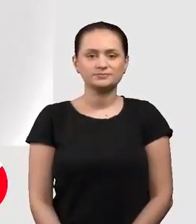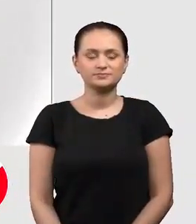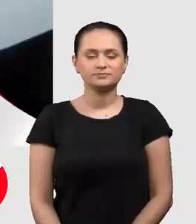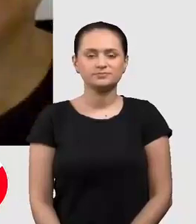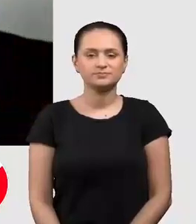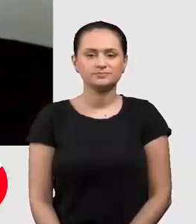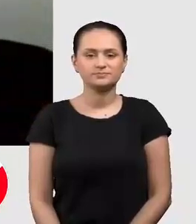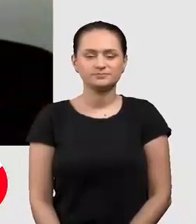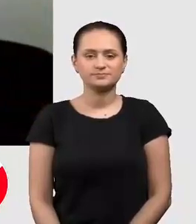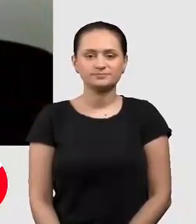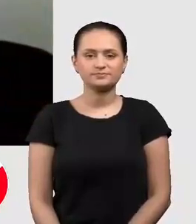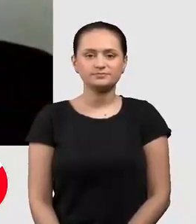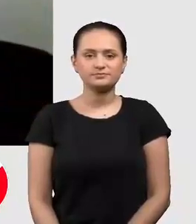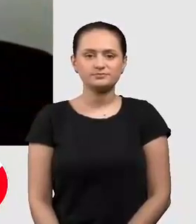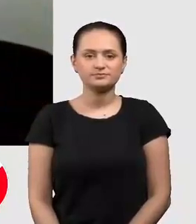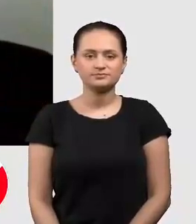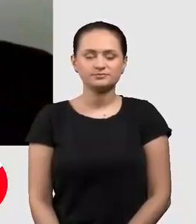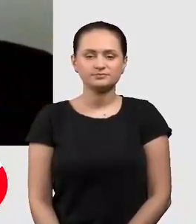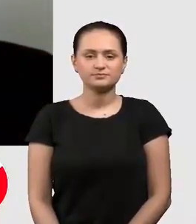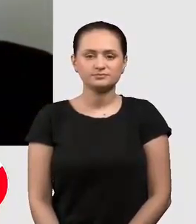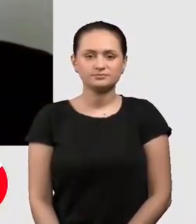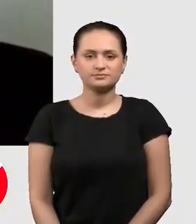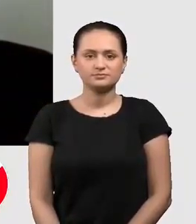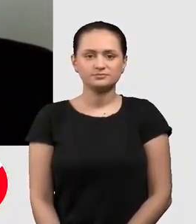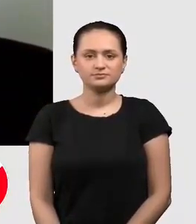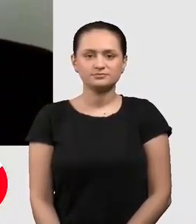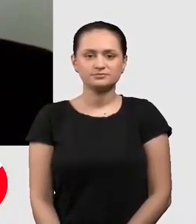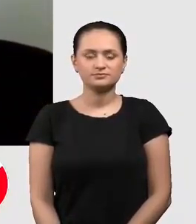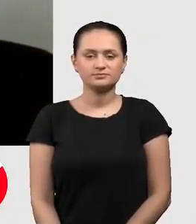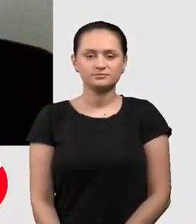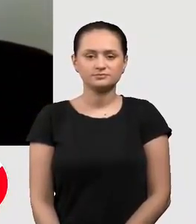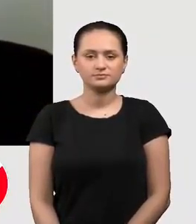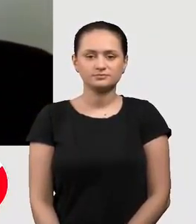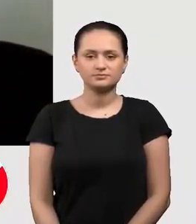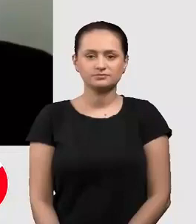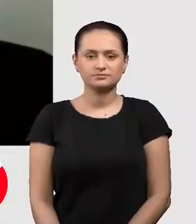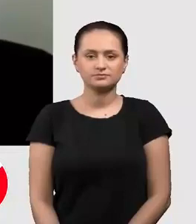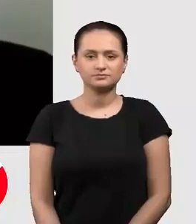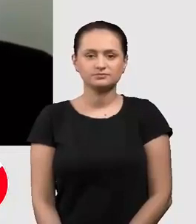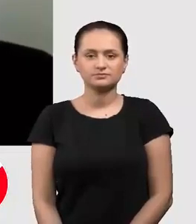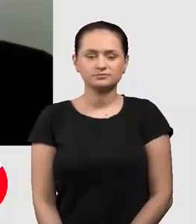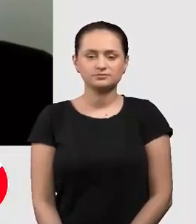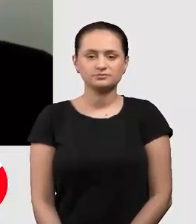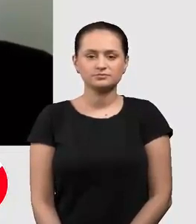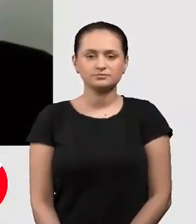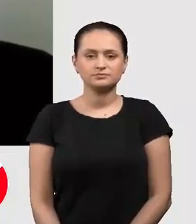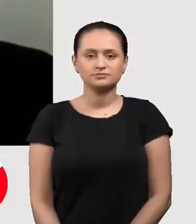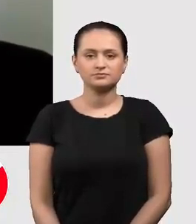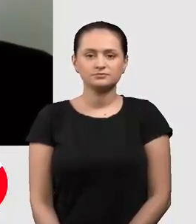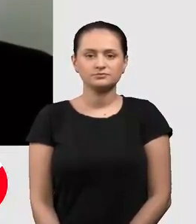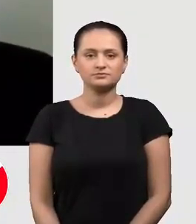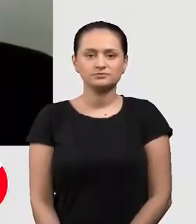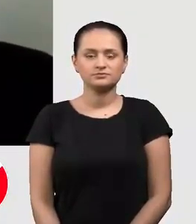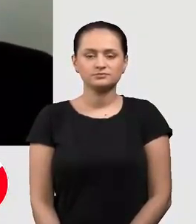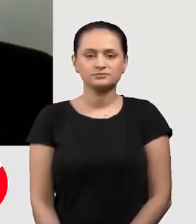la Monitorul Apărării și Securității. Bine te-am găsit, Florin, bună dimineața! Bună dimineața, Alex! Hai să vedem, în primul rând, din ce țări